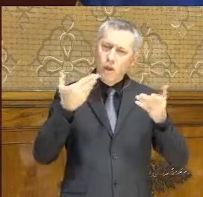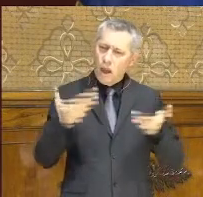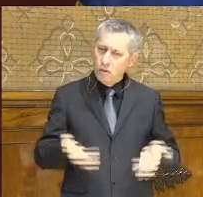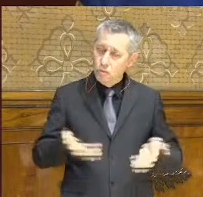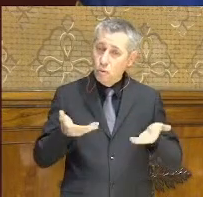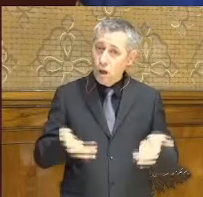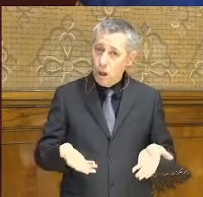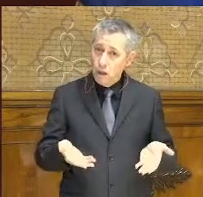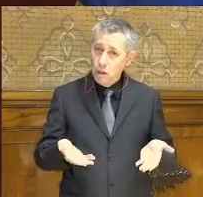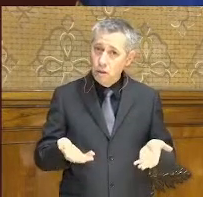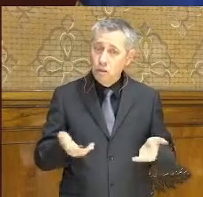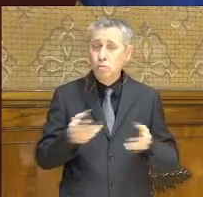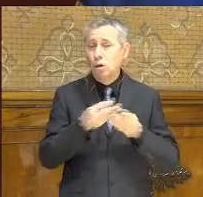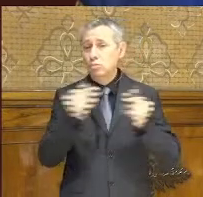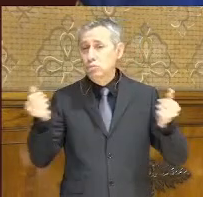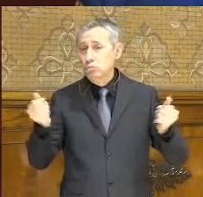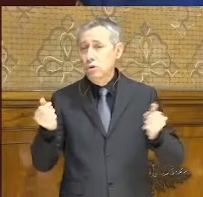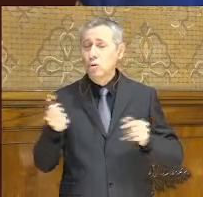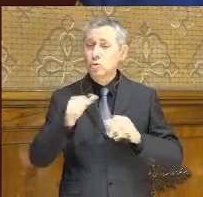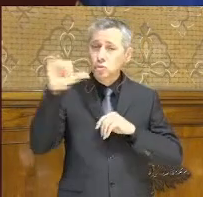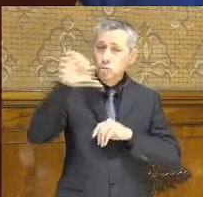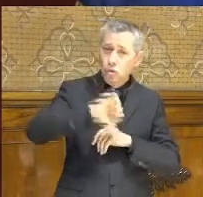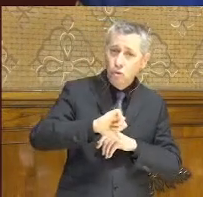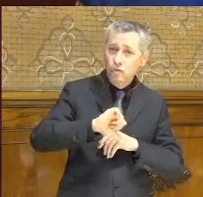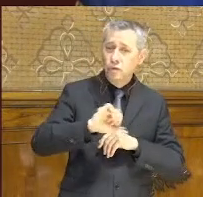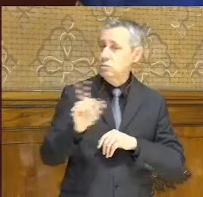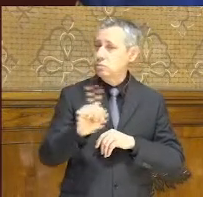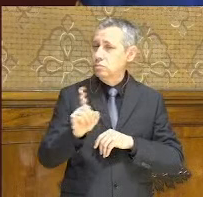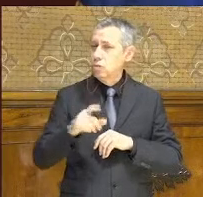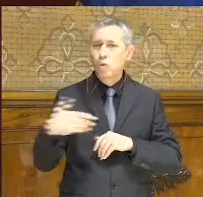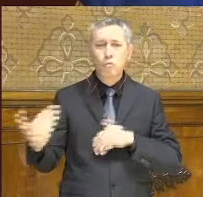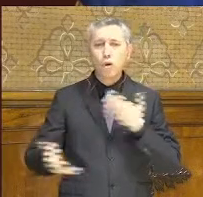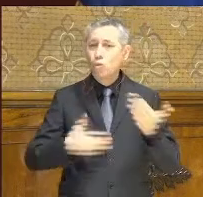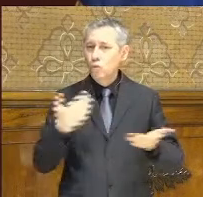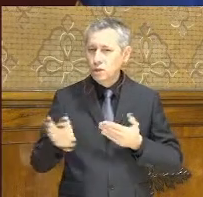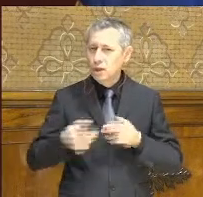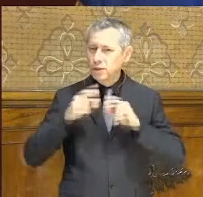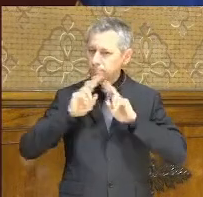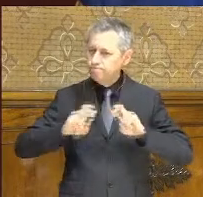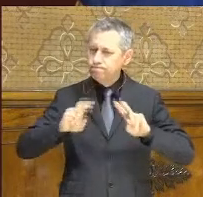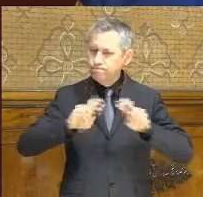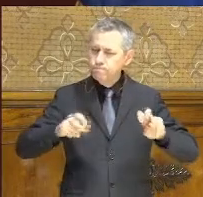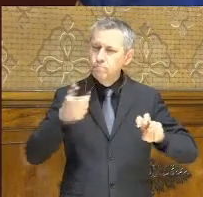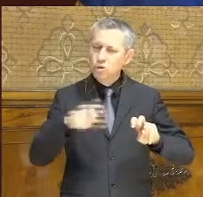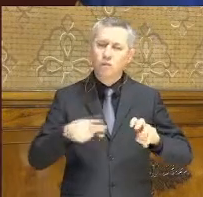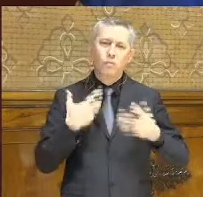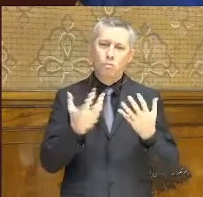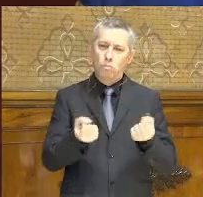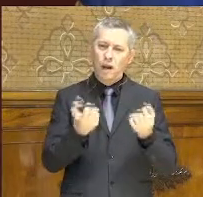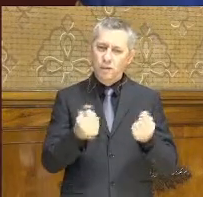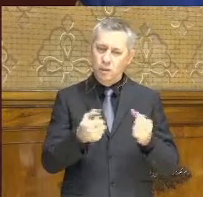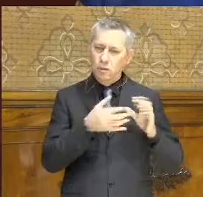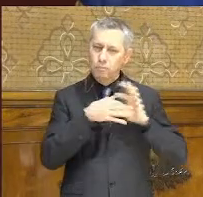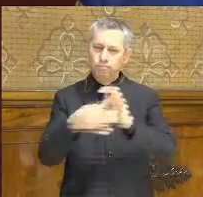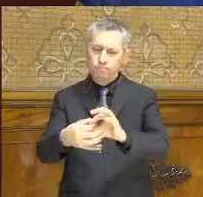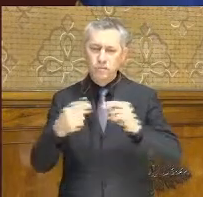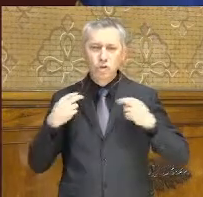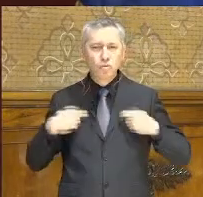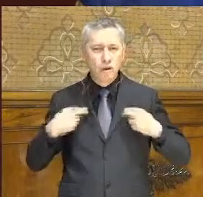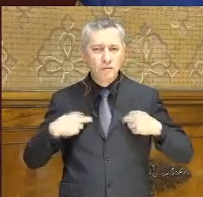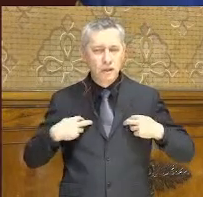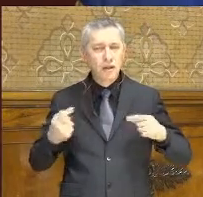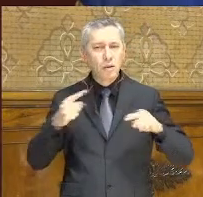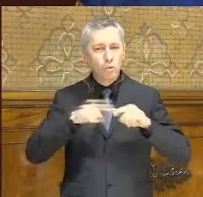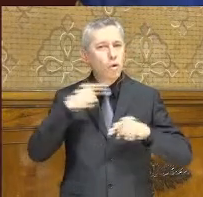mai superati, mai sconfitti, sempre urgenti per le loro manifestazioni pratiche e per l'impatto devastante